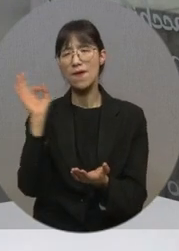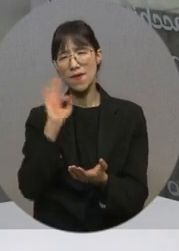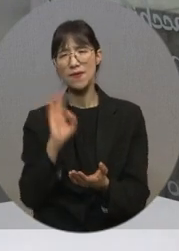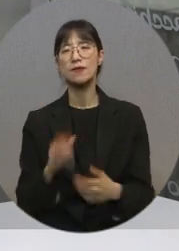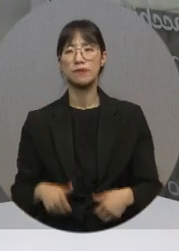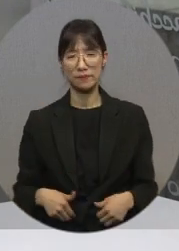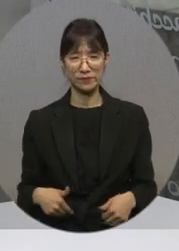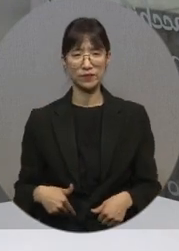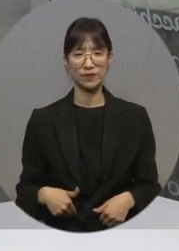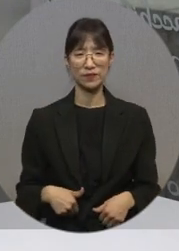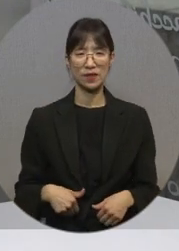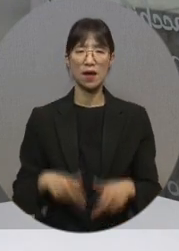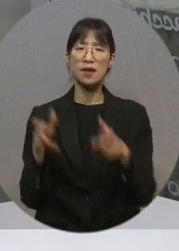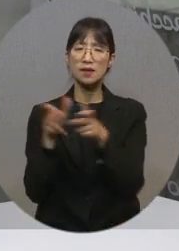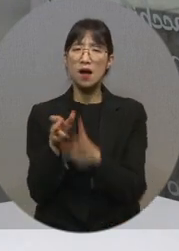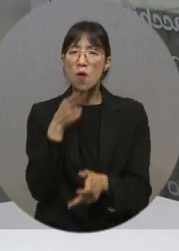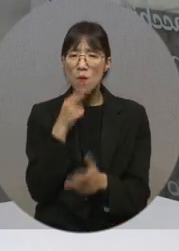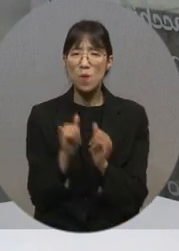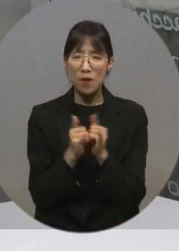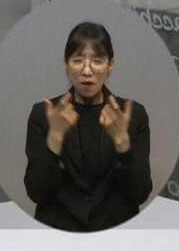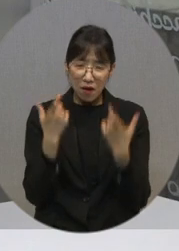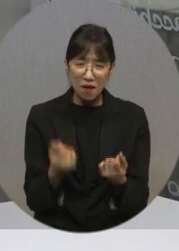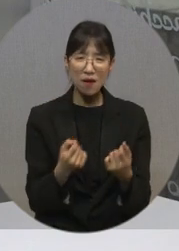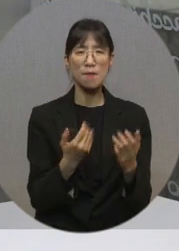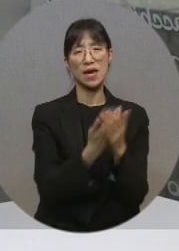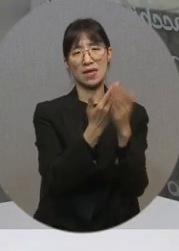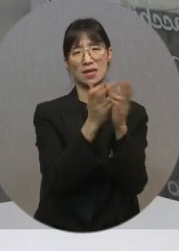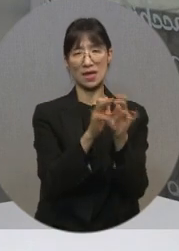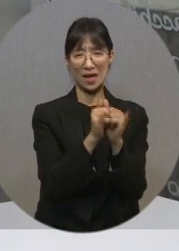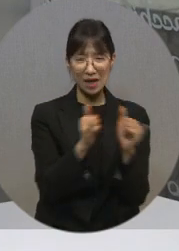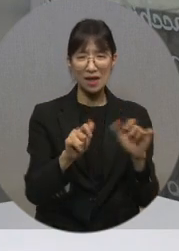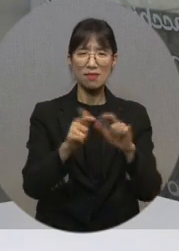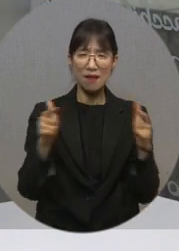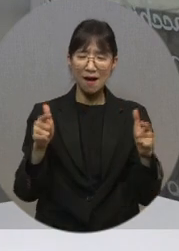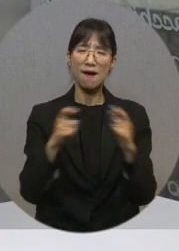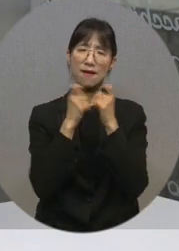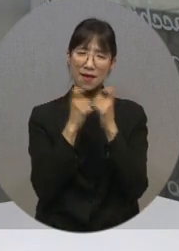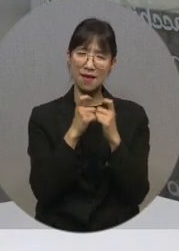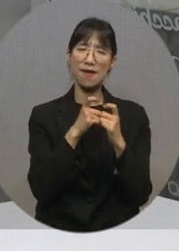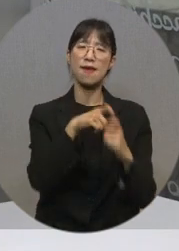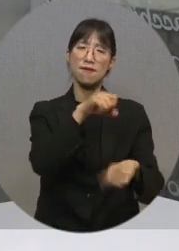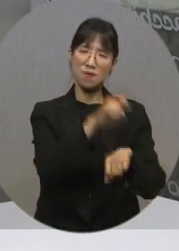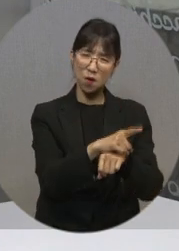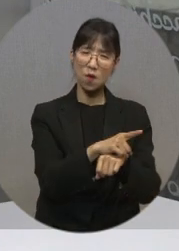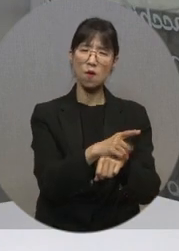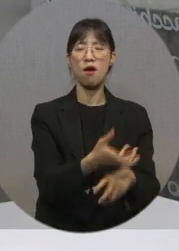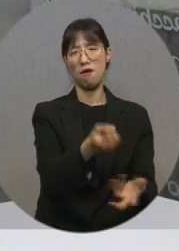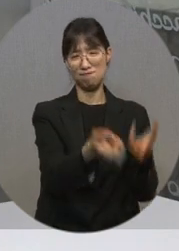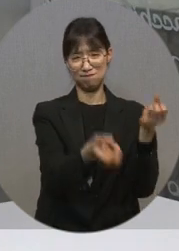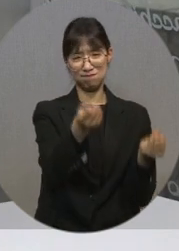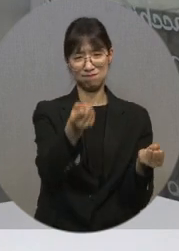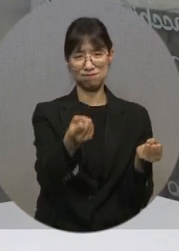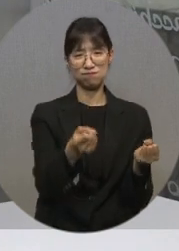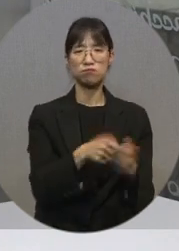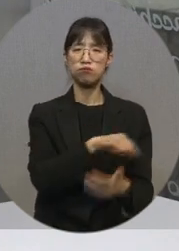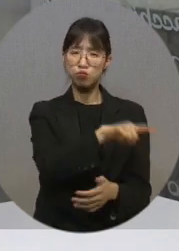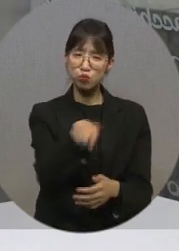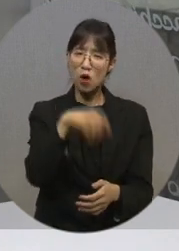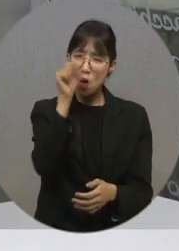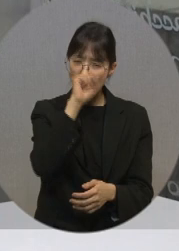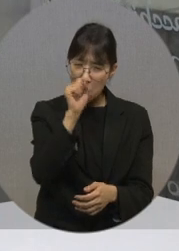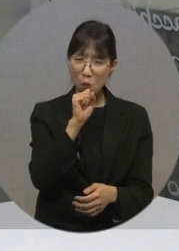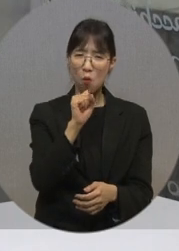봅니다. 우리가 비장애인처럼 발달장애인들도 다양한 개성과 특성을 가지고 있잖아요. 그러면 이분들이